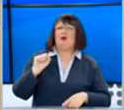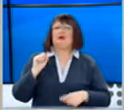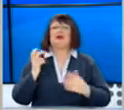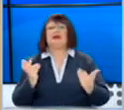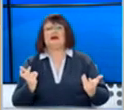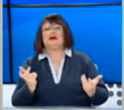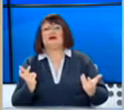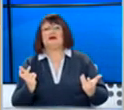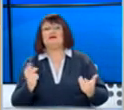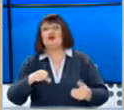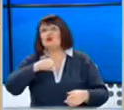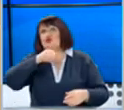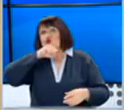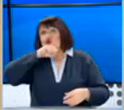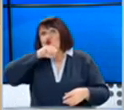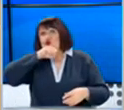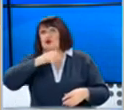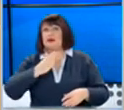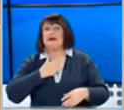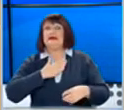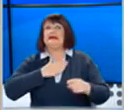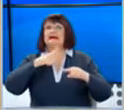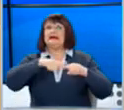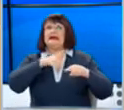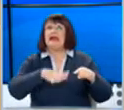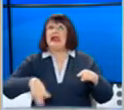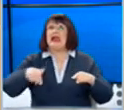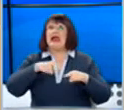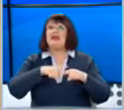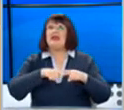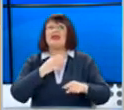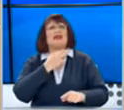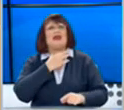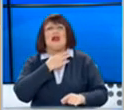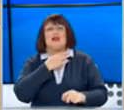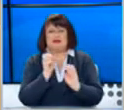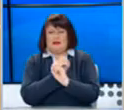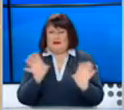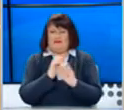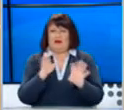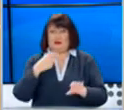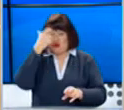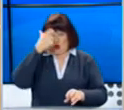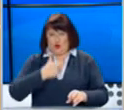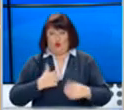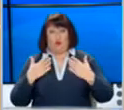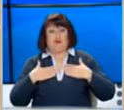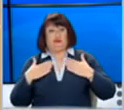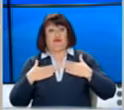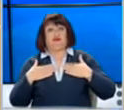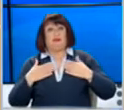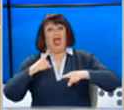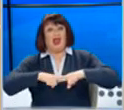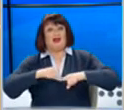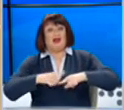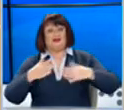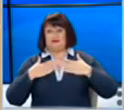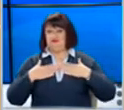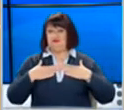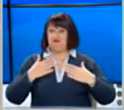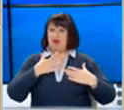Ο πατριωτισμός δεν είναι μία έννοια την οποία χρειάζεται να τη διαφημίσουμε. Ο πατριωτισμός είναι μία